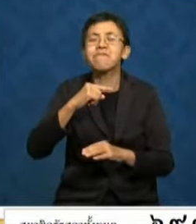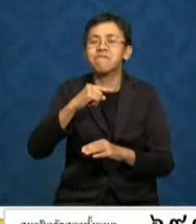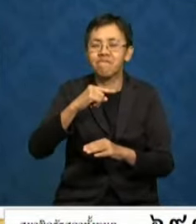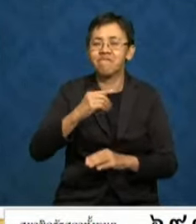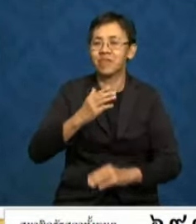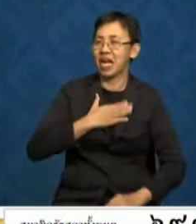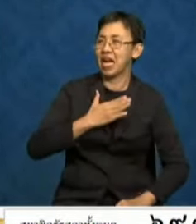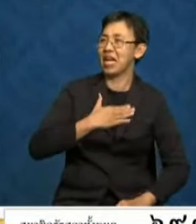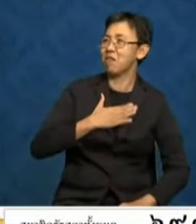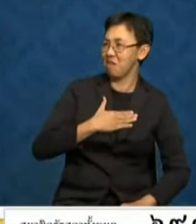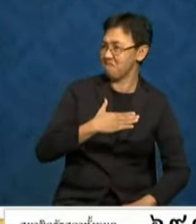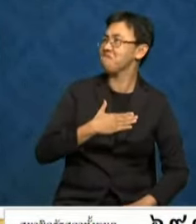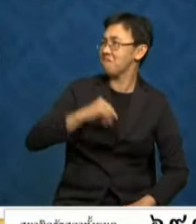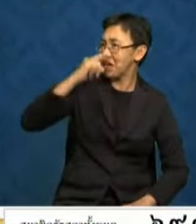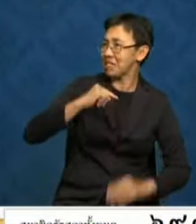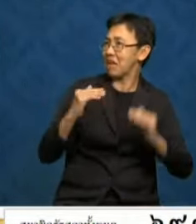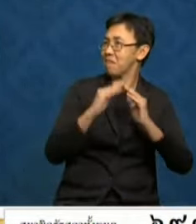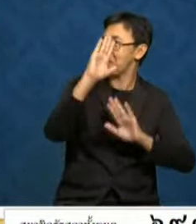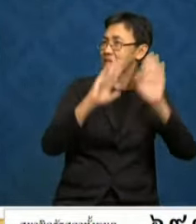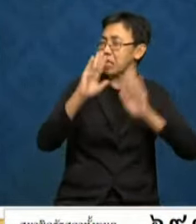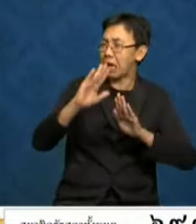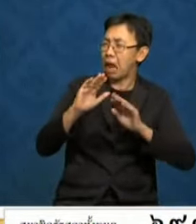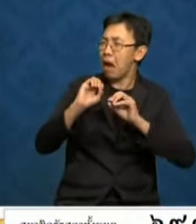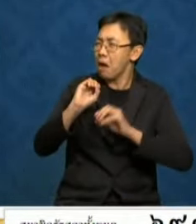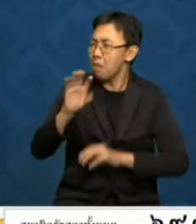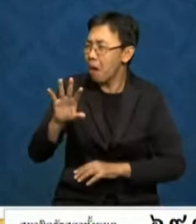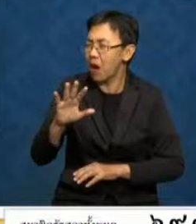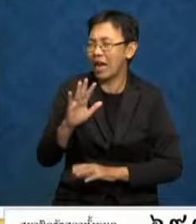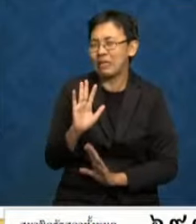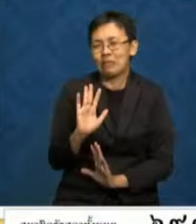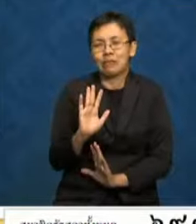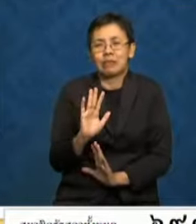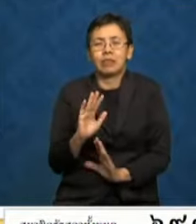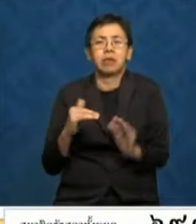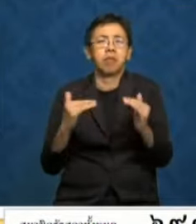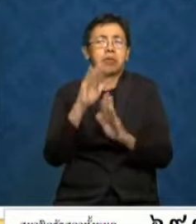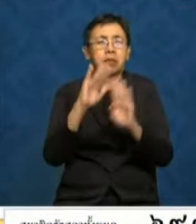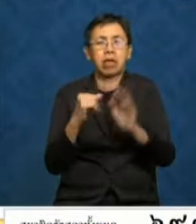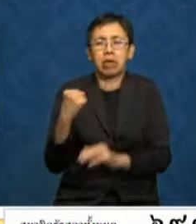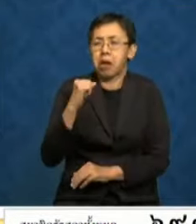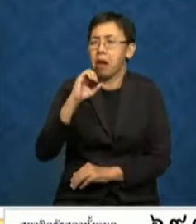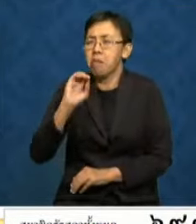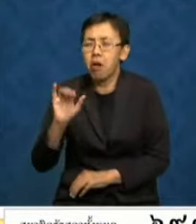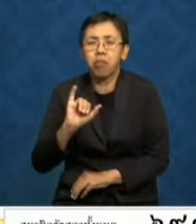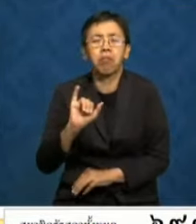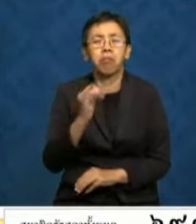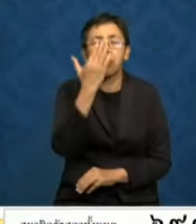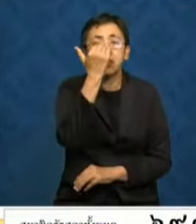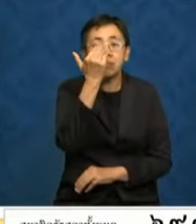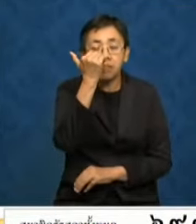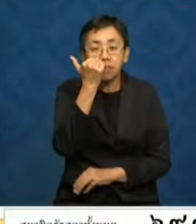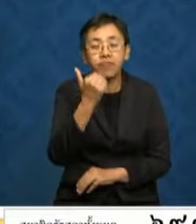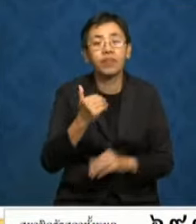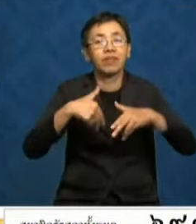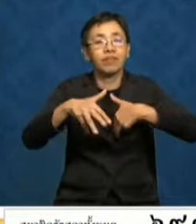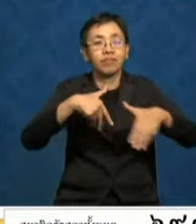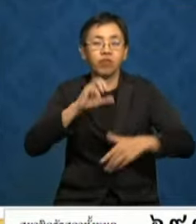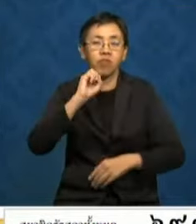กได้ว่าเรามีประชาธิปไตยที่เข้มแข็งประชาชนคนไทยได้เรียกร้องต่อผู้มีอำนาจมาโดยตล